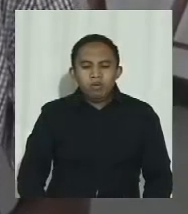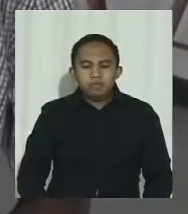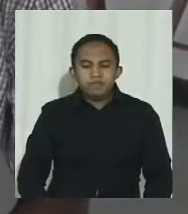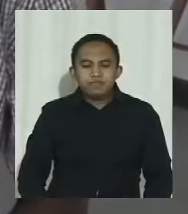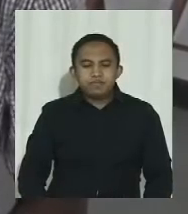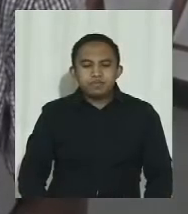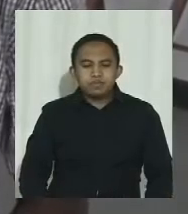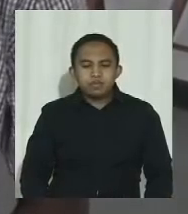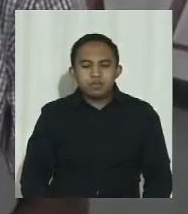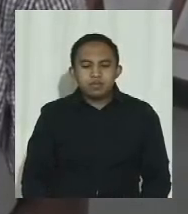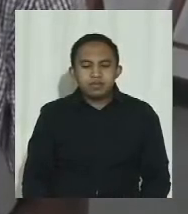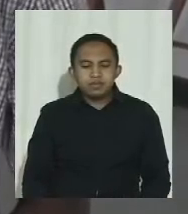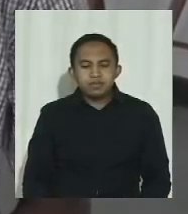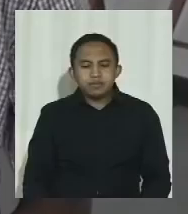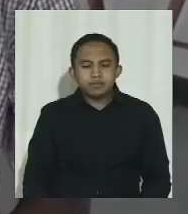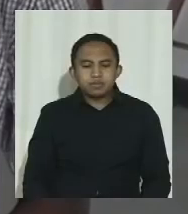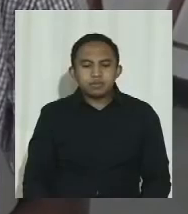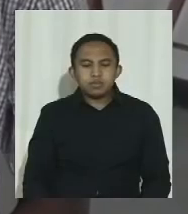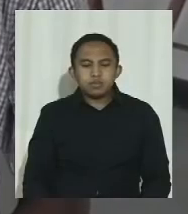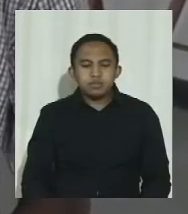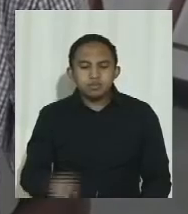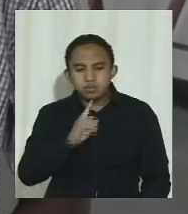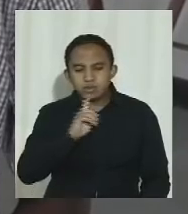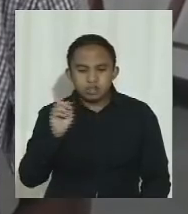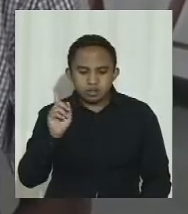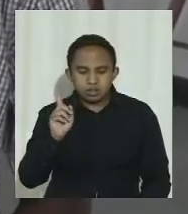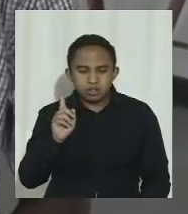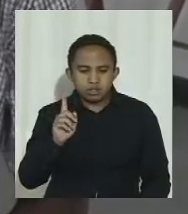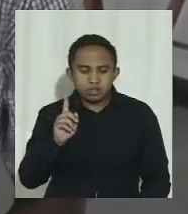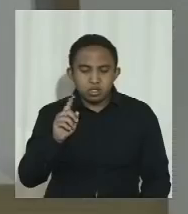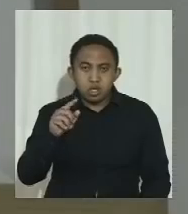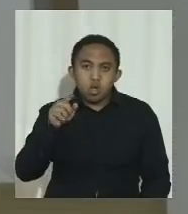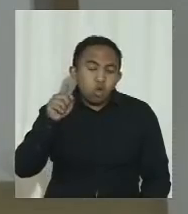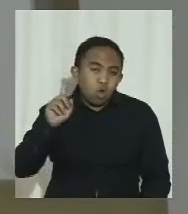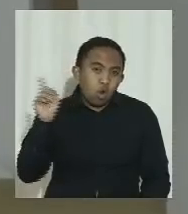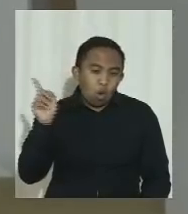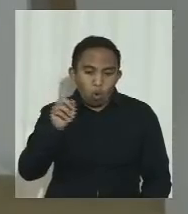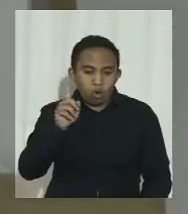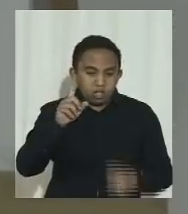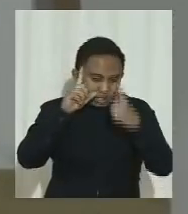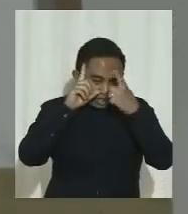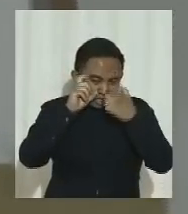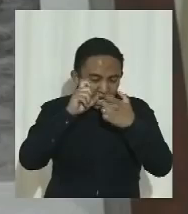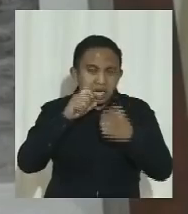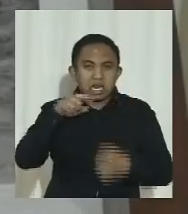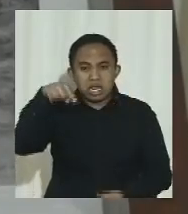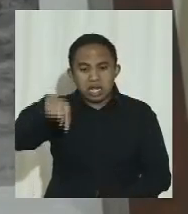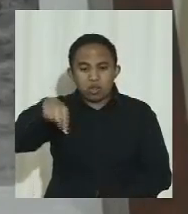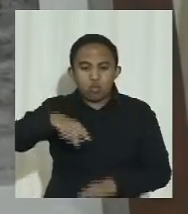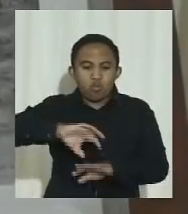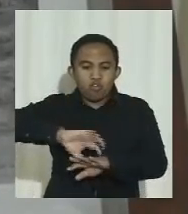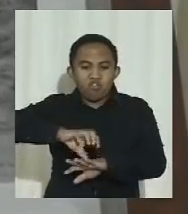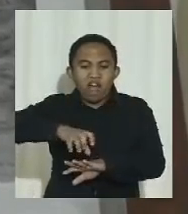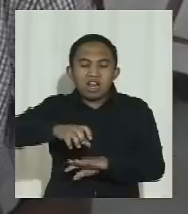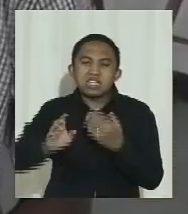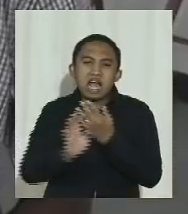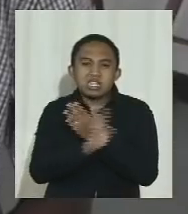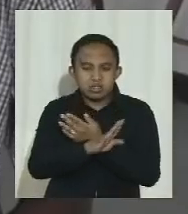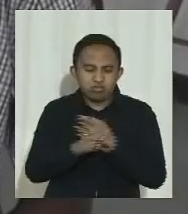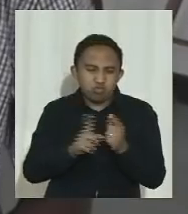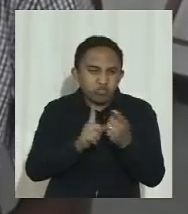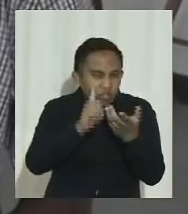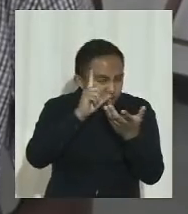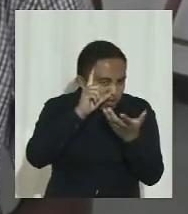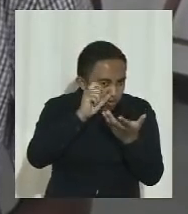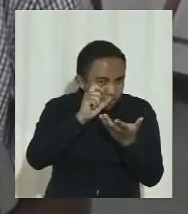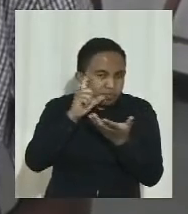exposena eto izany dia sary nalaina teto amin'ny faritra atsinanana daholo maneho an'izay hoe atsinanana misy